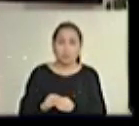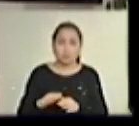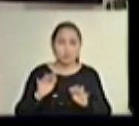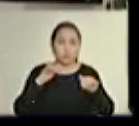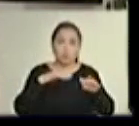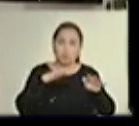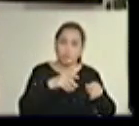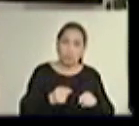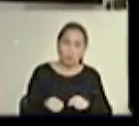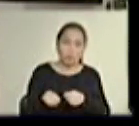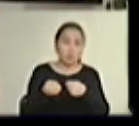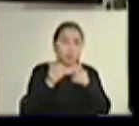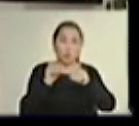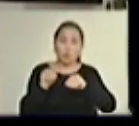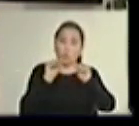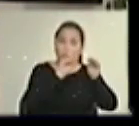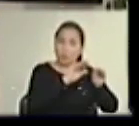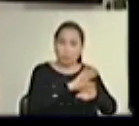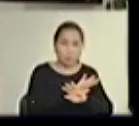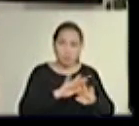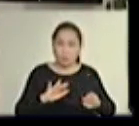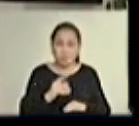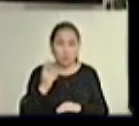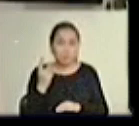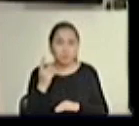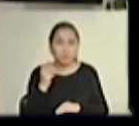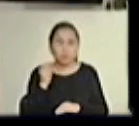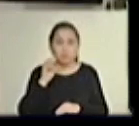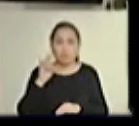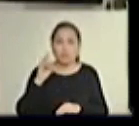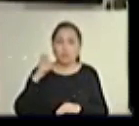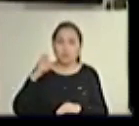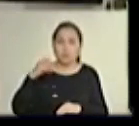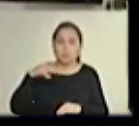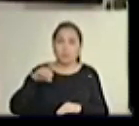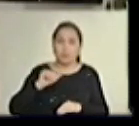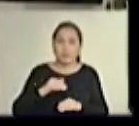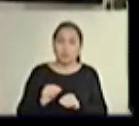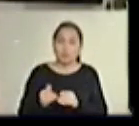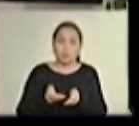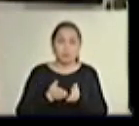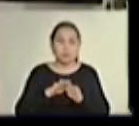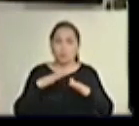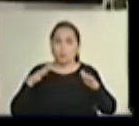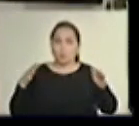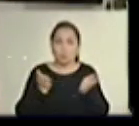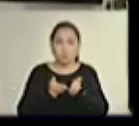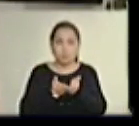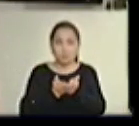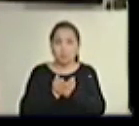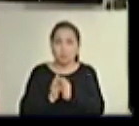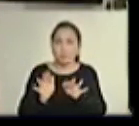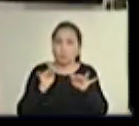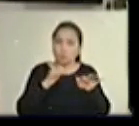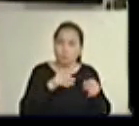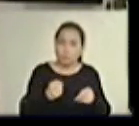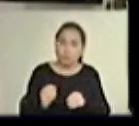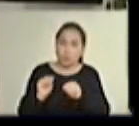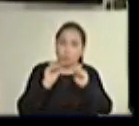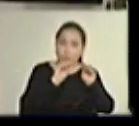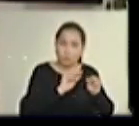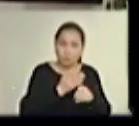Shunda Arximed bir o'zi katta kemani suvga tushirishga yordam beradi. Albatta Arximed bu yerda